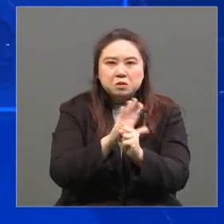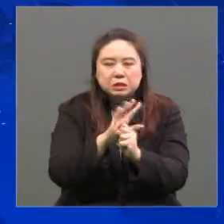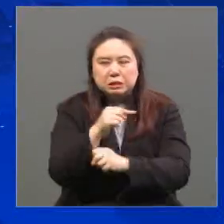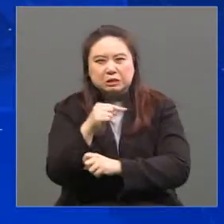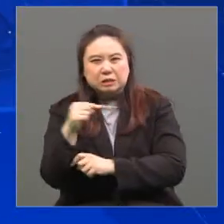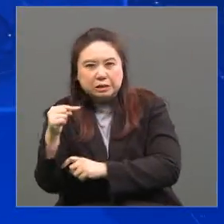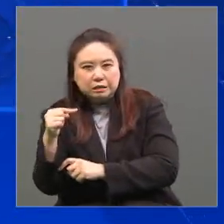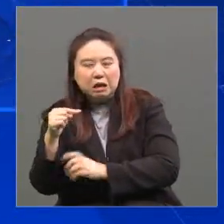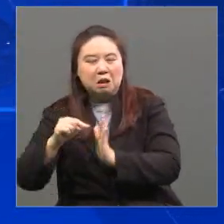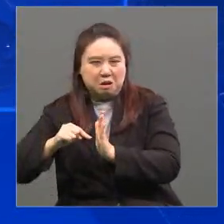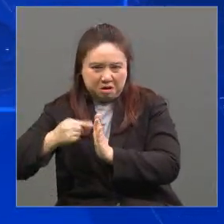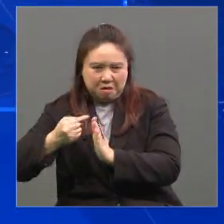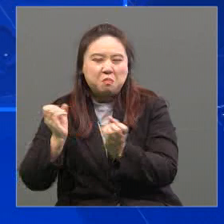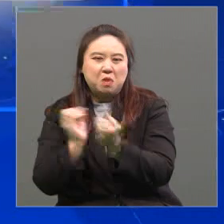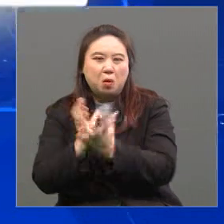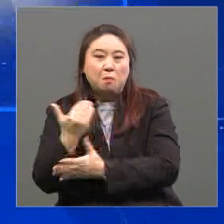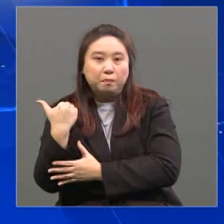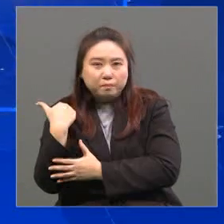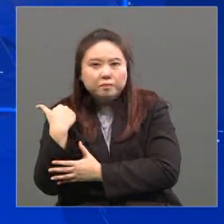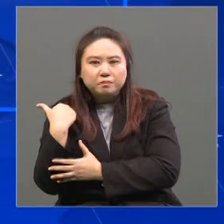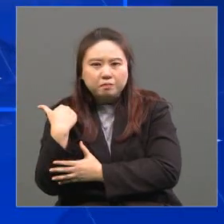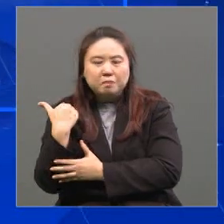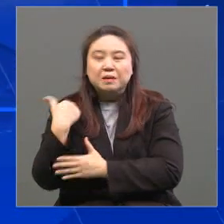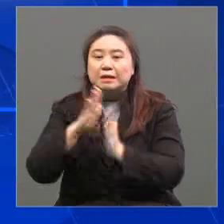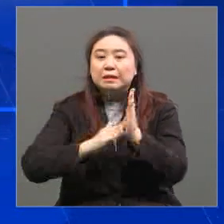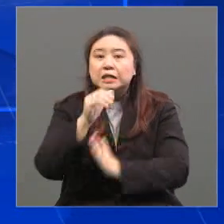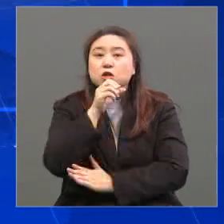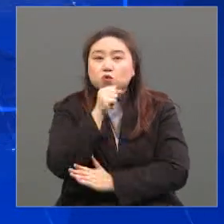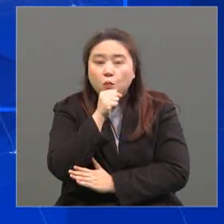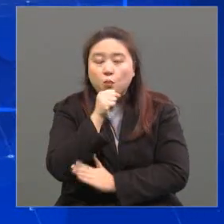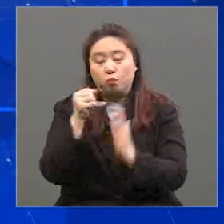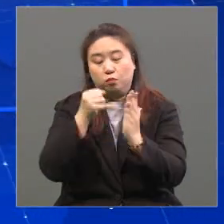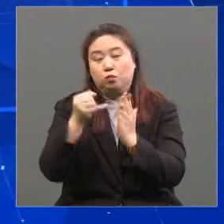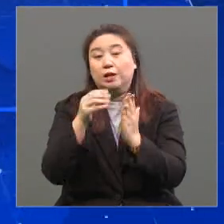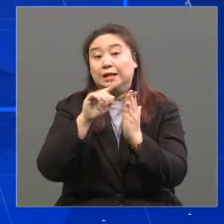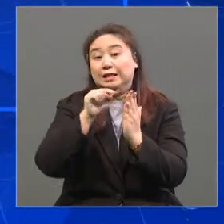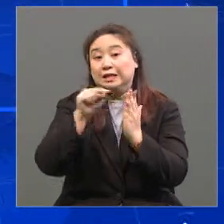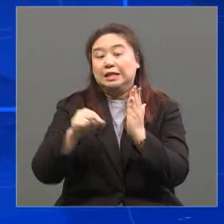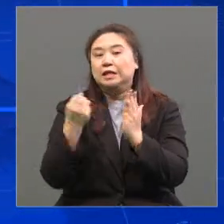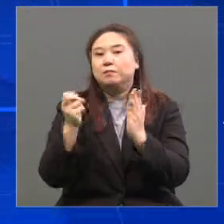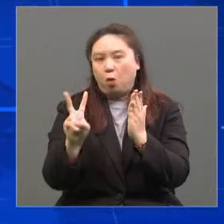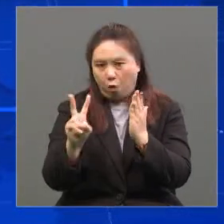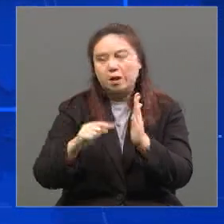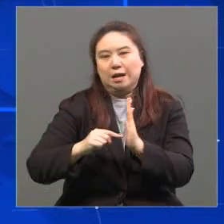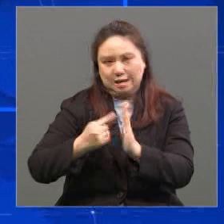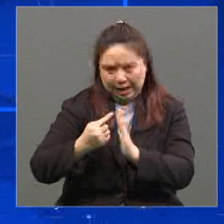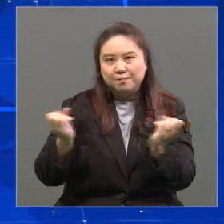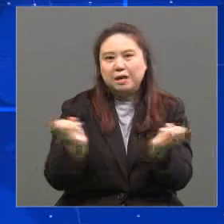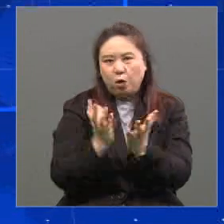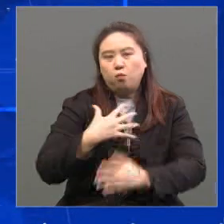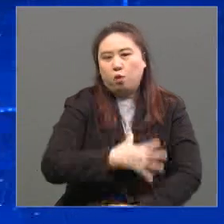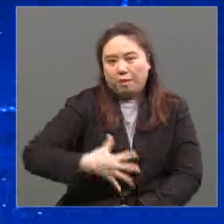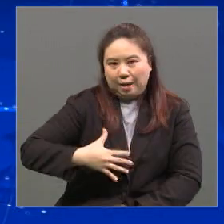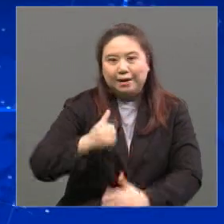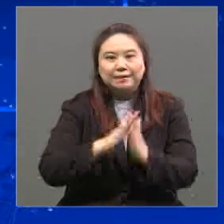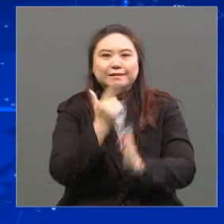เริ่มมีผลกระทบต่อสุขภาพแล้วด้วยมีพื้นที่สีส้มนะคะ12พื้นที่เริ่มมีผลกระทบต่อสุขภาพแล้วก็พื้น